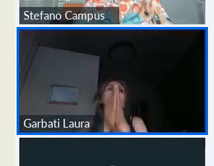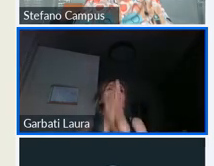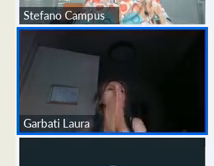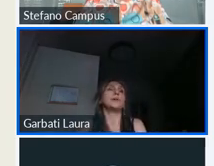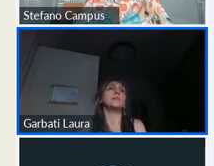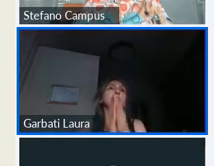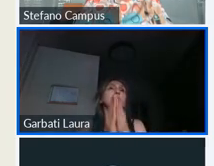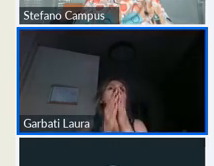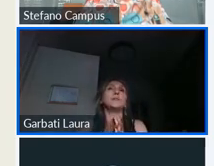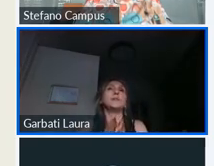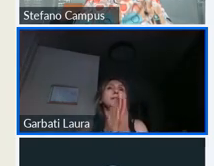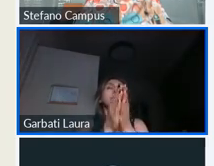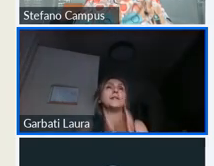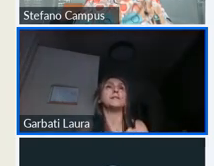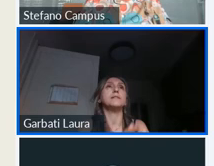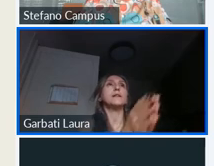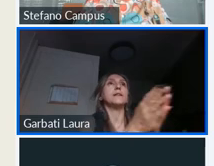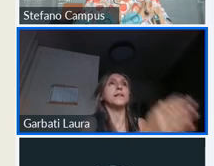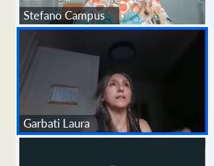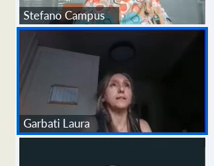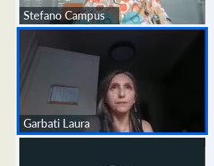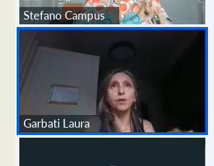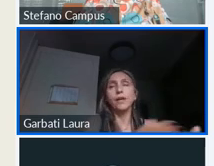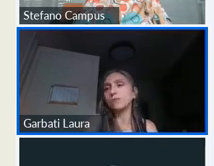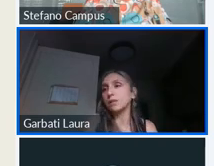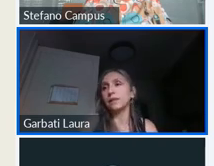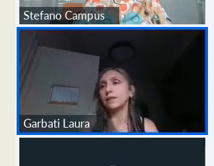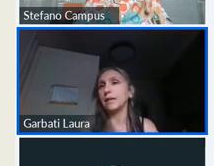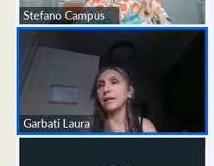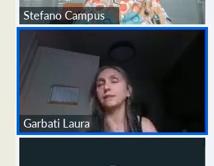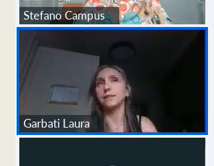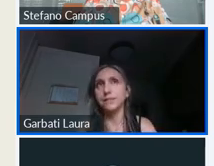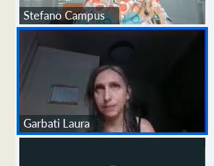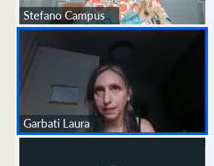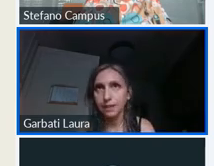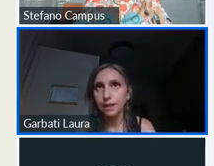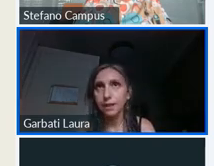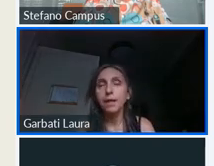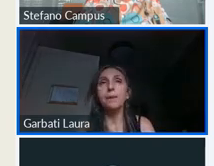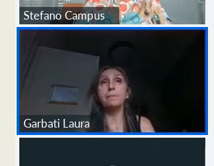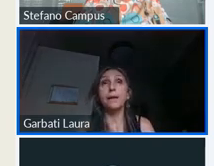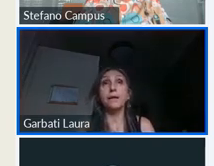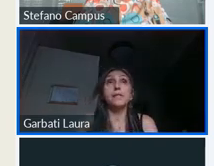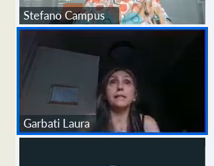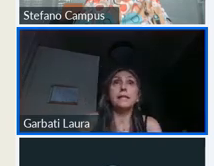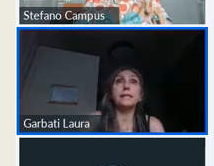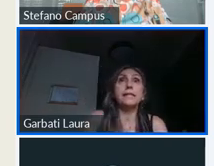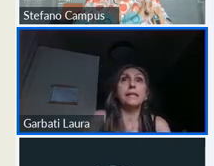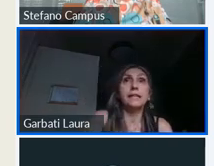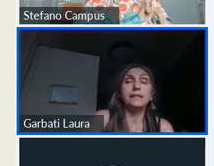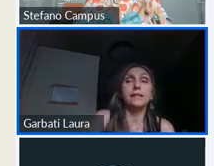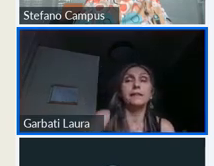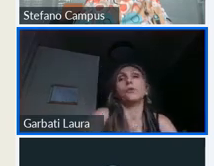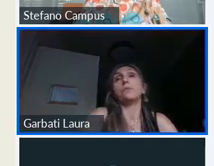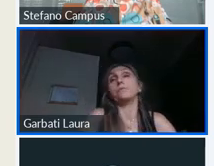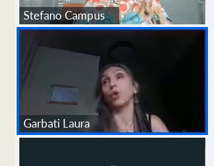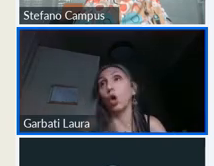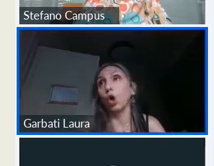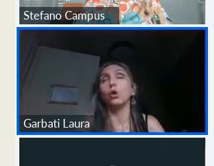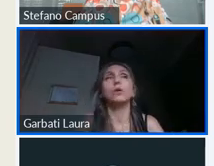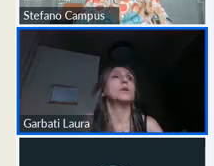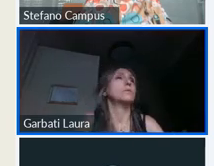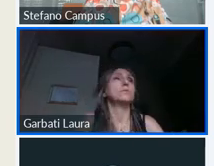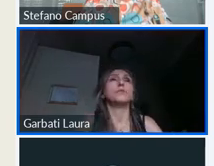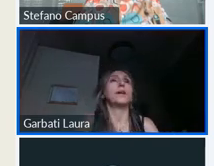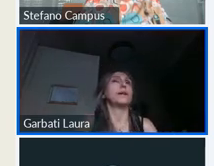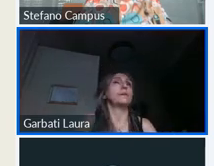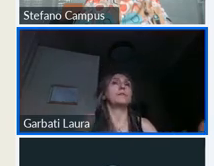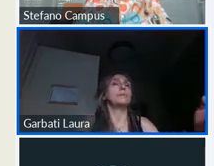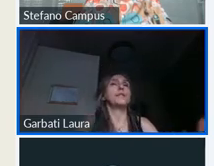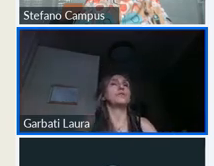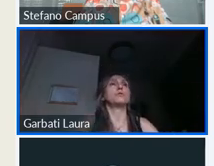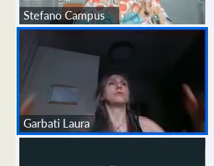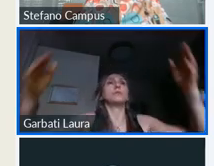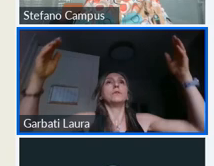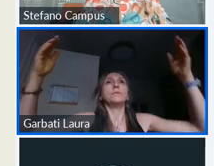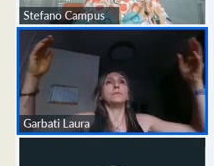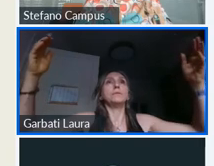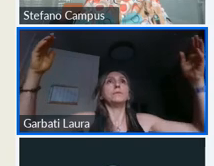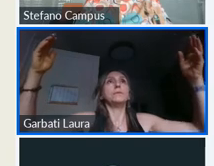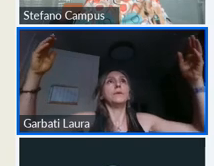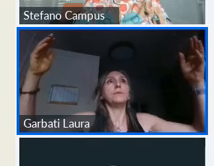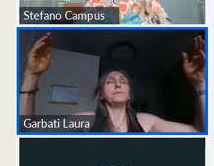non è certamente un database creativo, è un set di dati, sì, ma è un set di dati creativo? No. Cioè ho